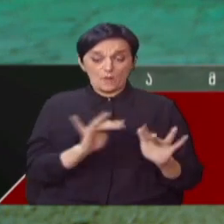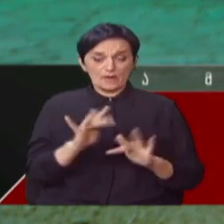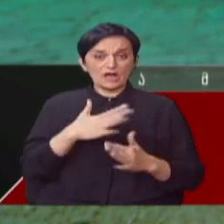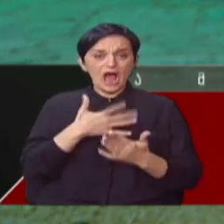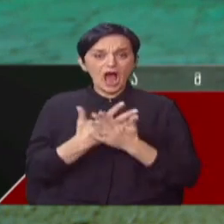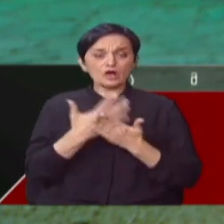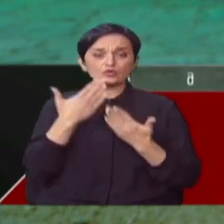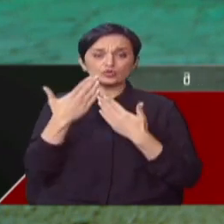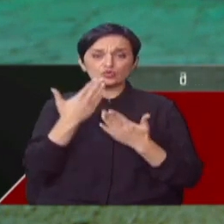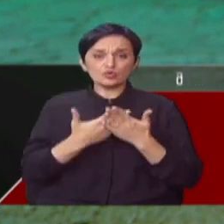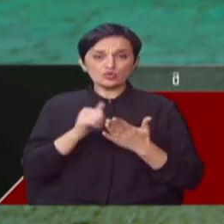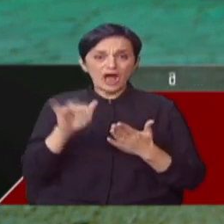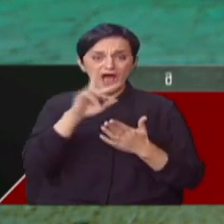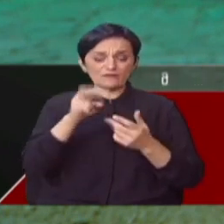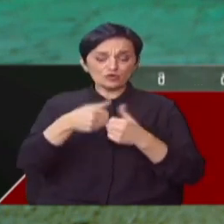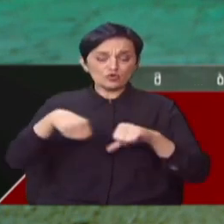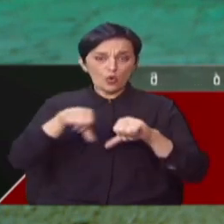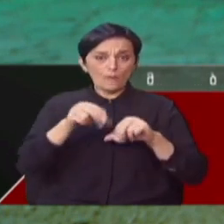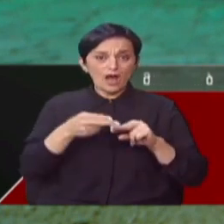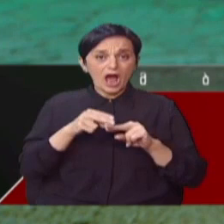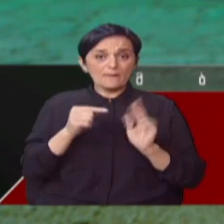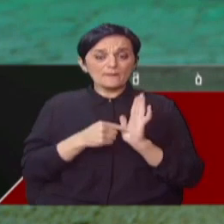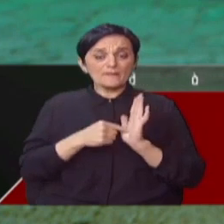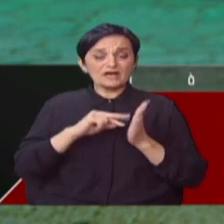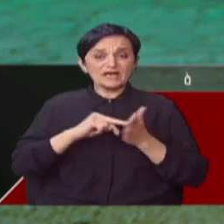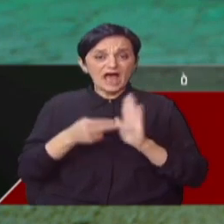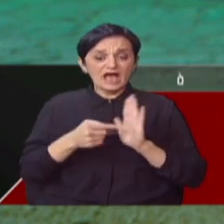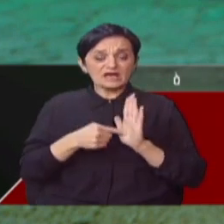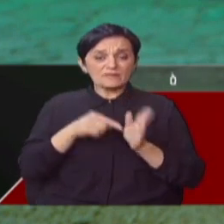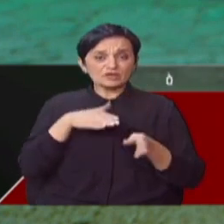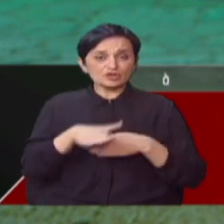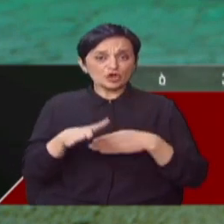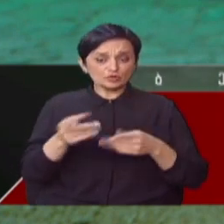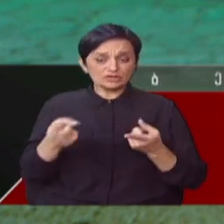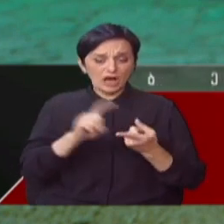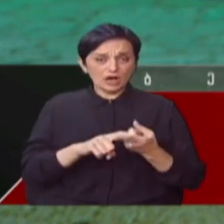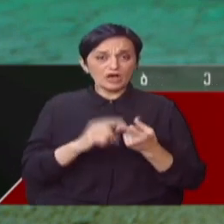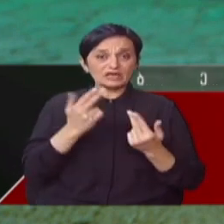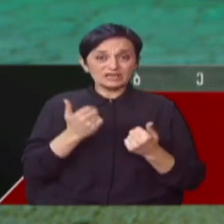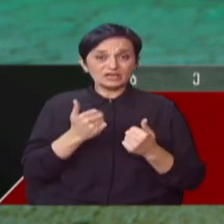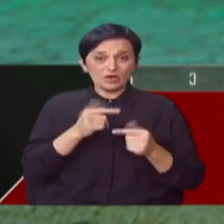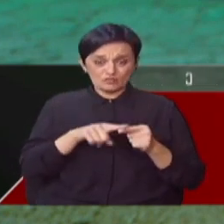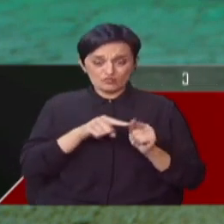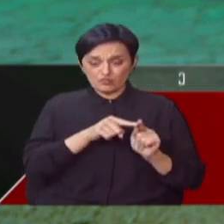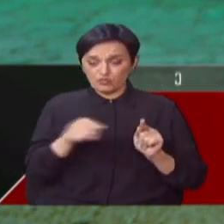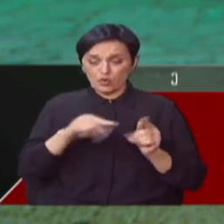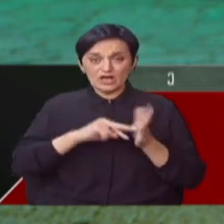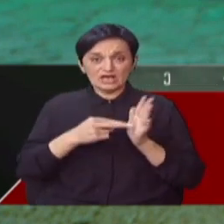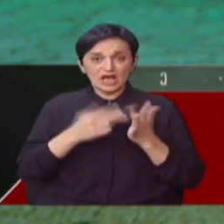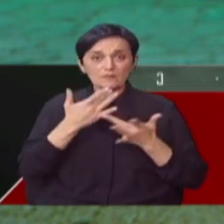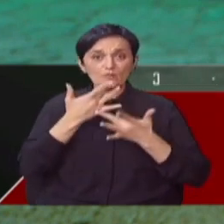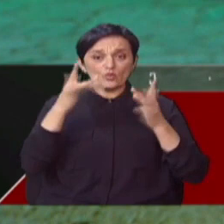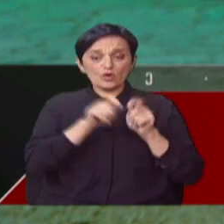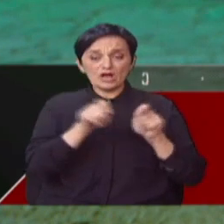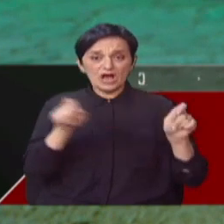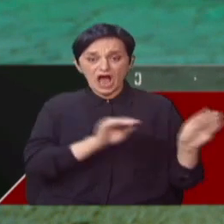აქტიური კონსულტაცია ევროკომისიასთან ამ გეგმის შესრულებასთან დაკავშირებით და უახლოეს პერიოდში ეს გეგმა გასაჯაროვდება